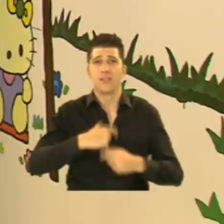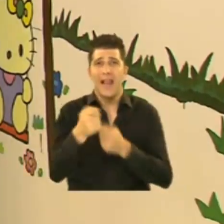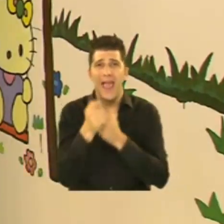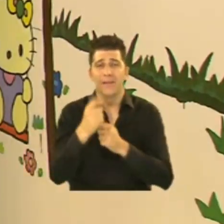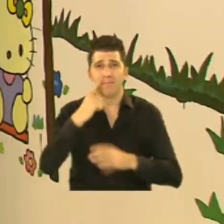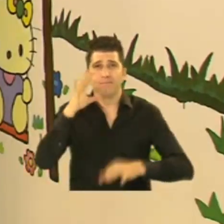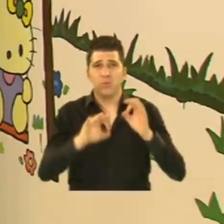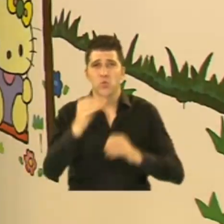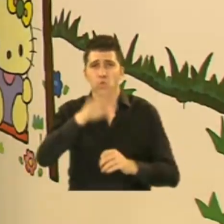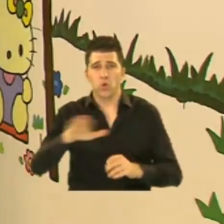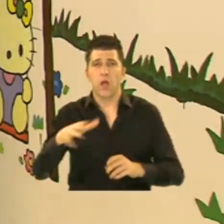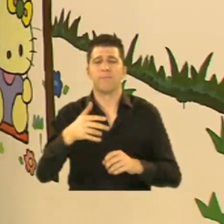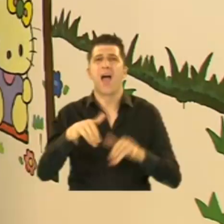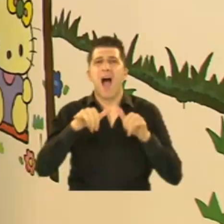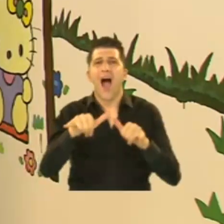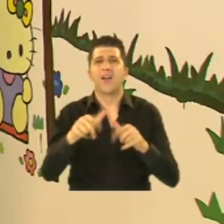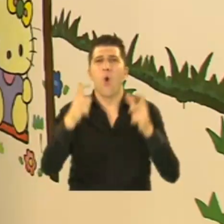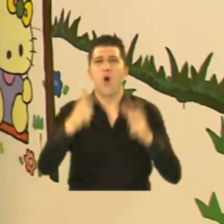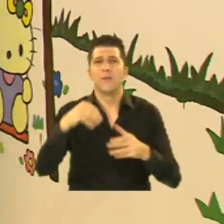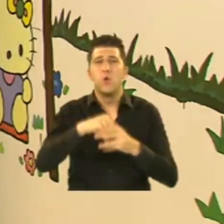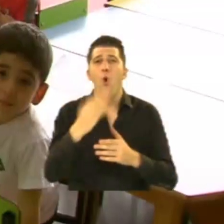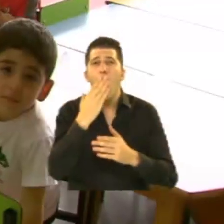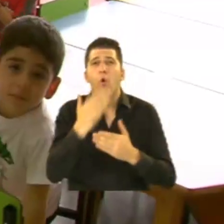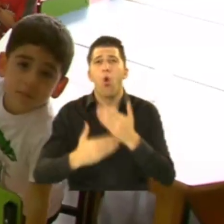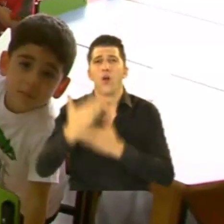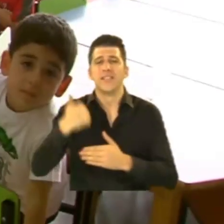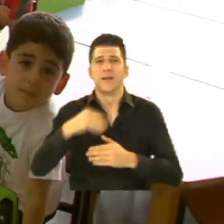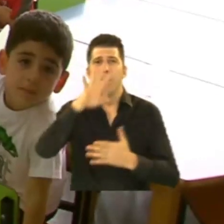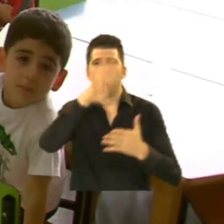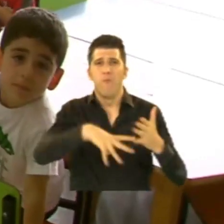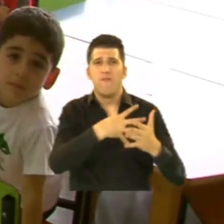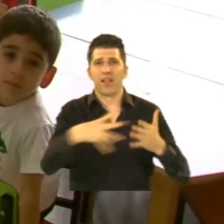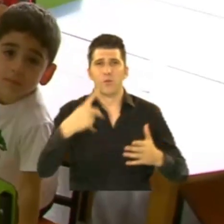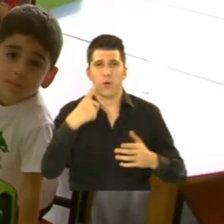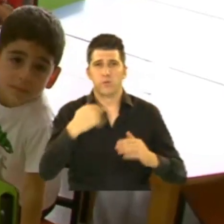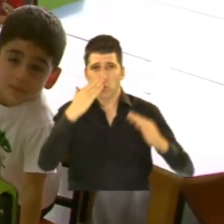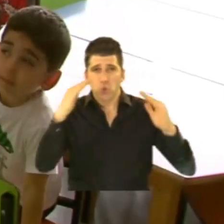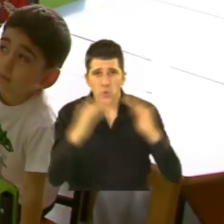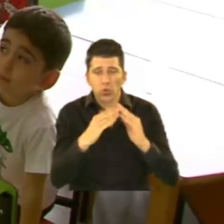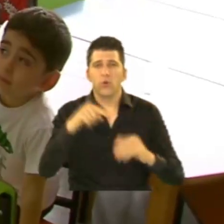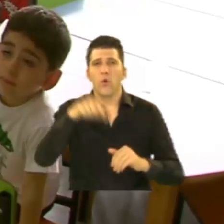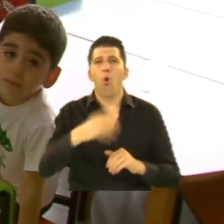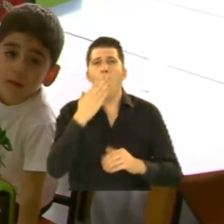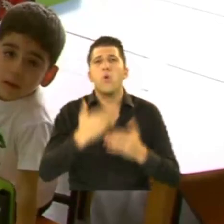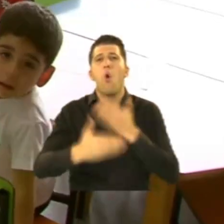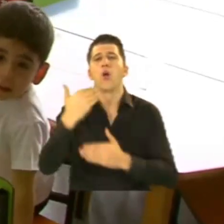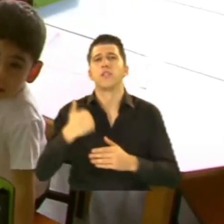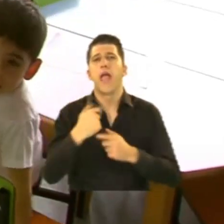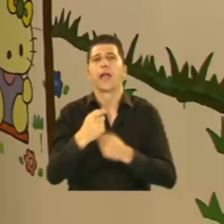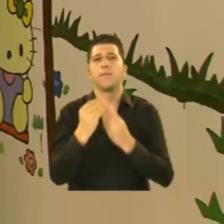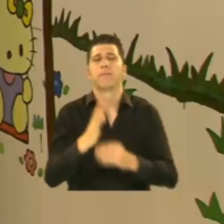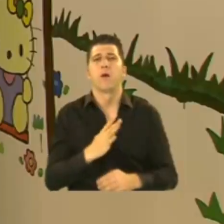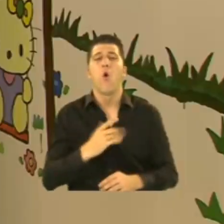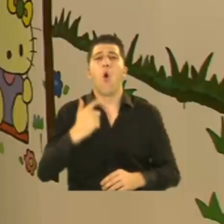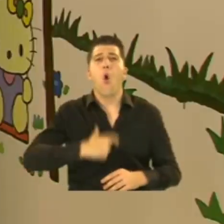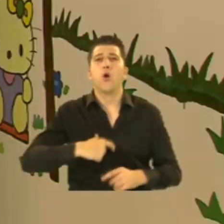eğitim gerektiren çocukları aynı ortamda okul öncesi müfredatını uyarlayarak okul öncesi eğitimi vermekteyiz.